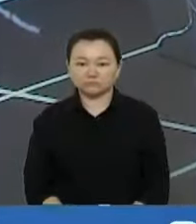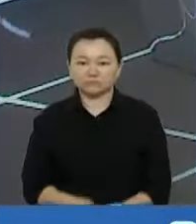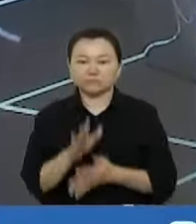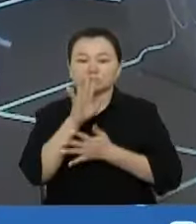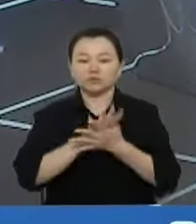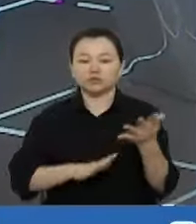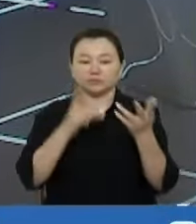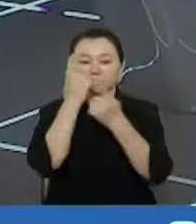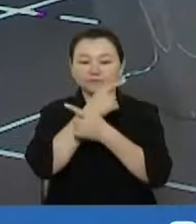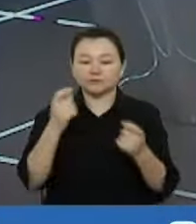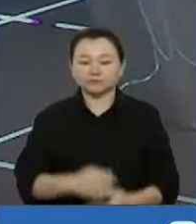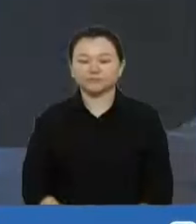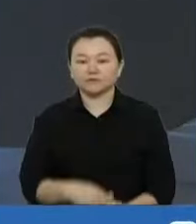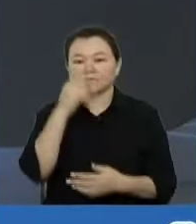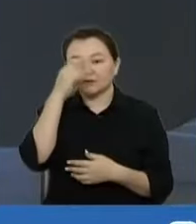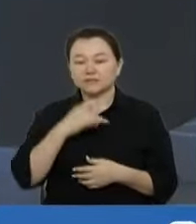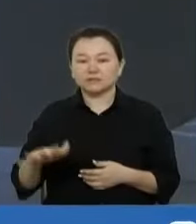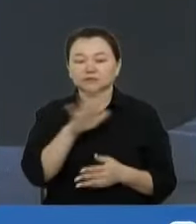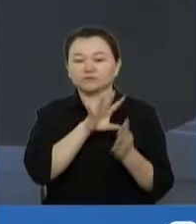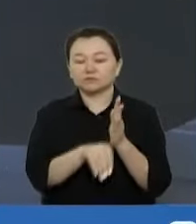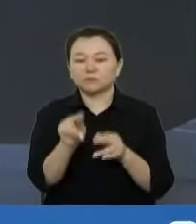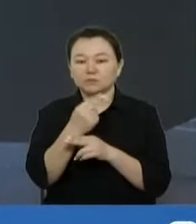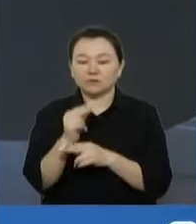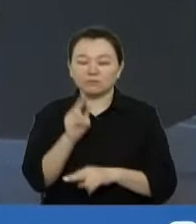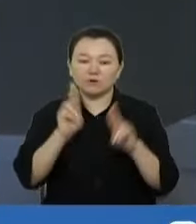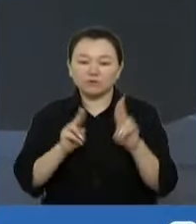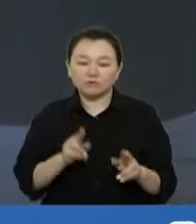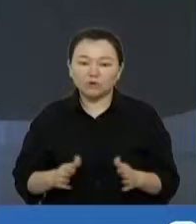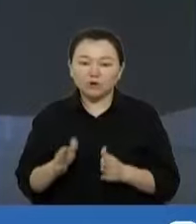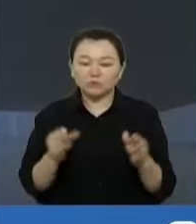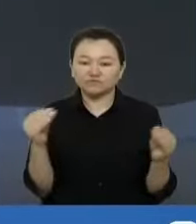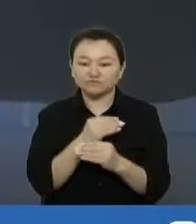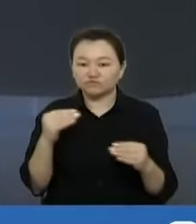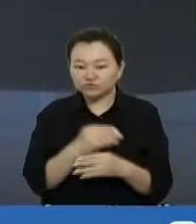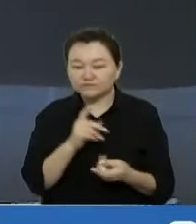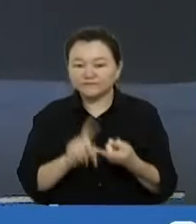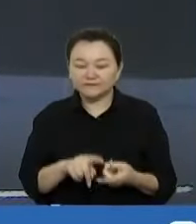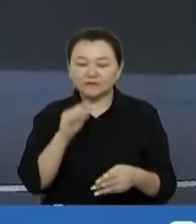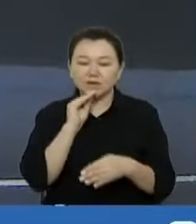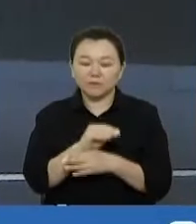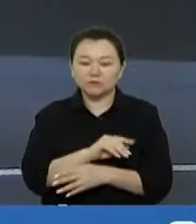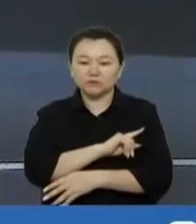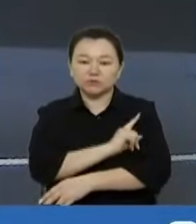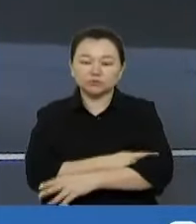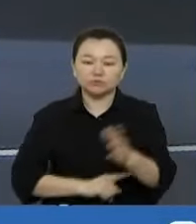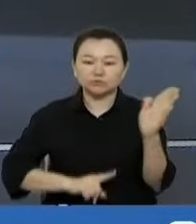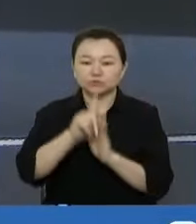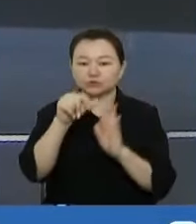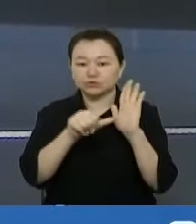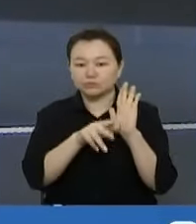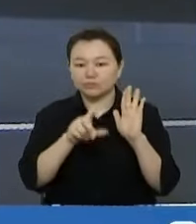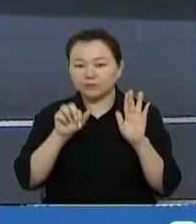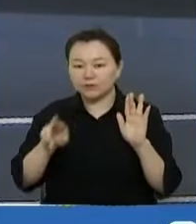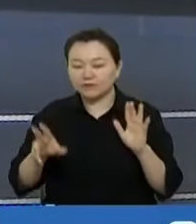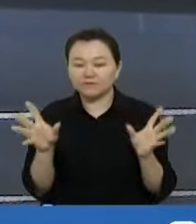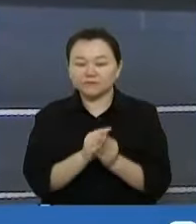продолжаем эфир в Казахстане внесли поправки в правила дорожного движения дополнения вступит в силу с 6 мая вместе с